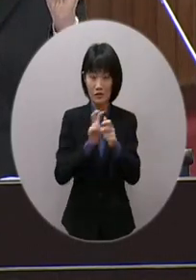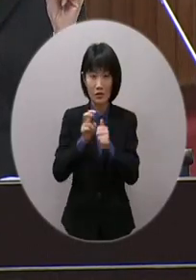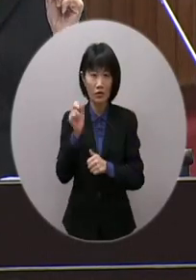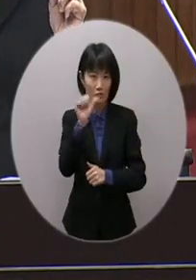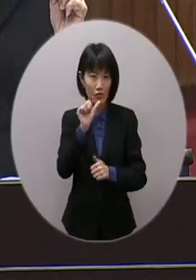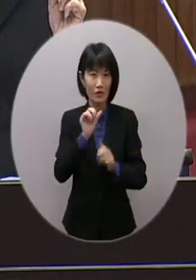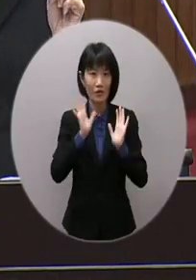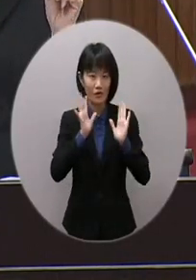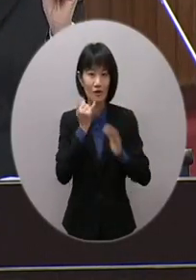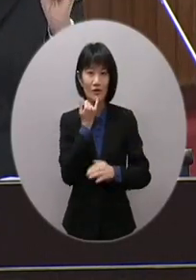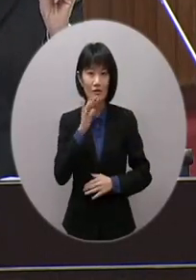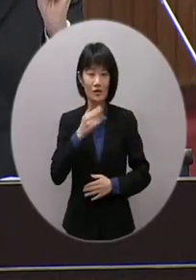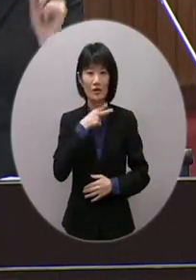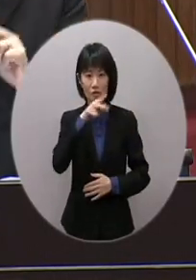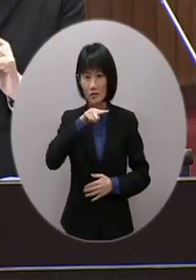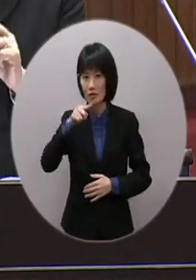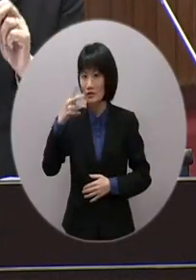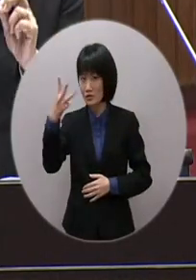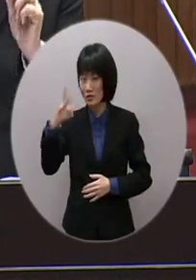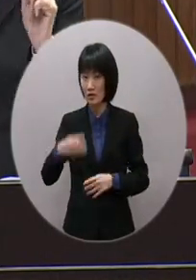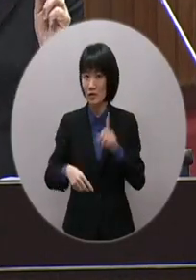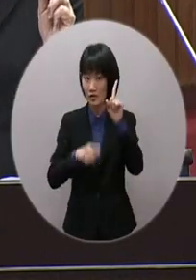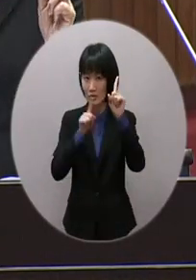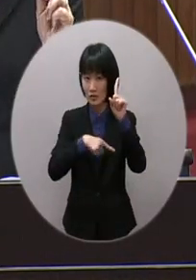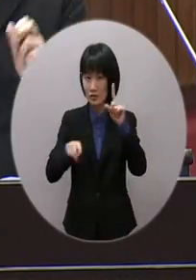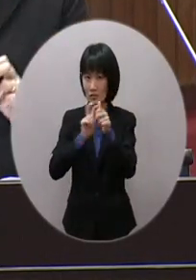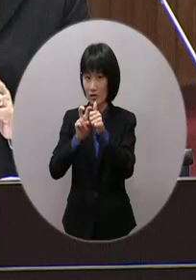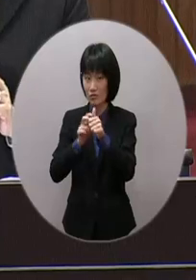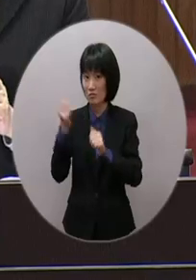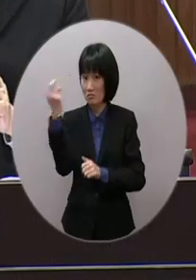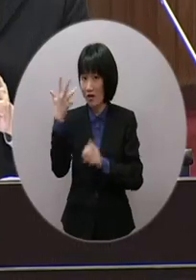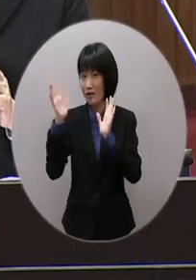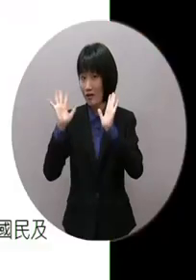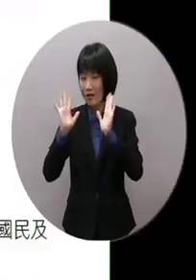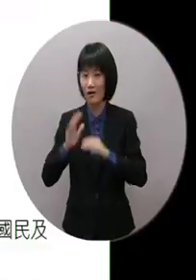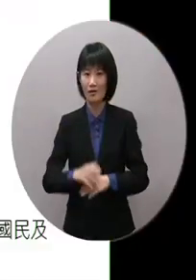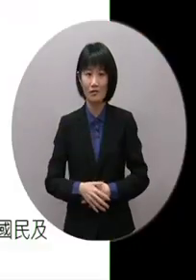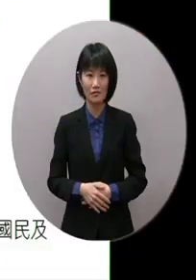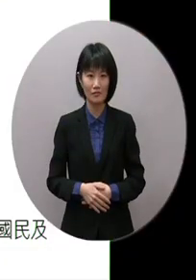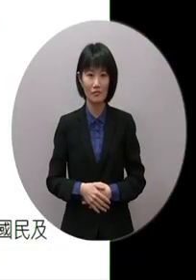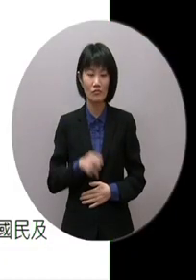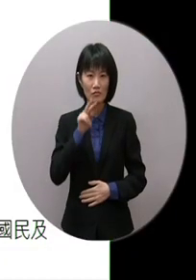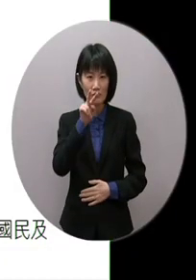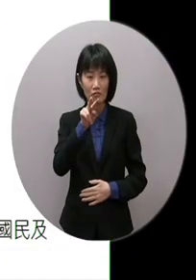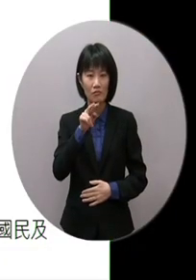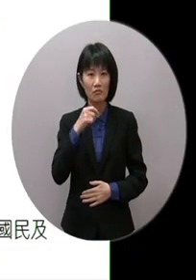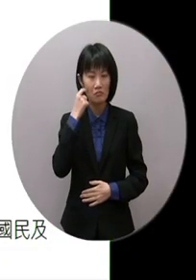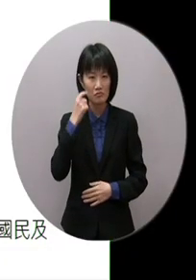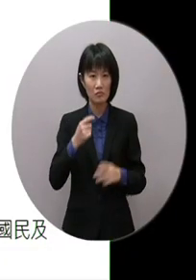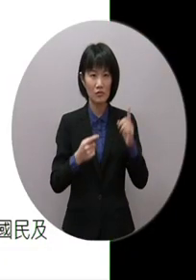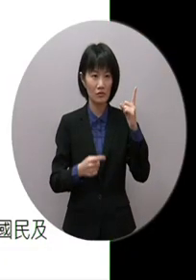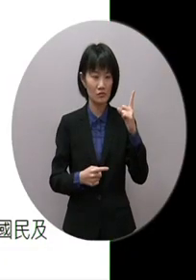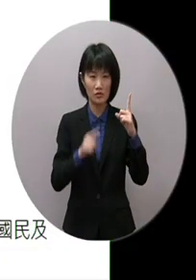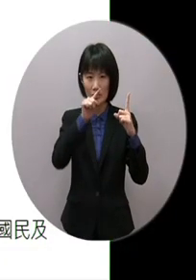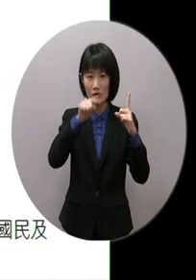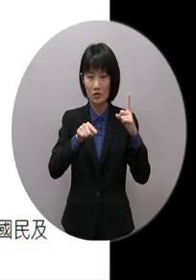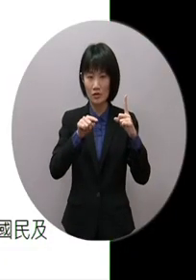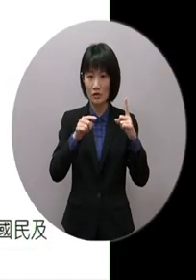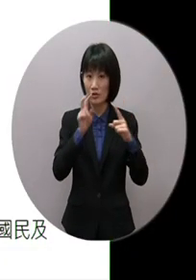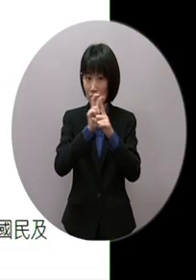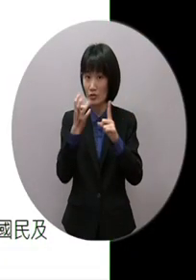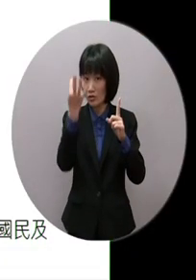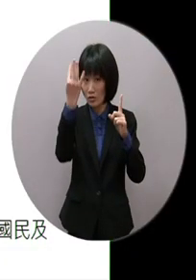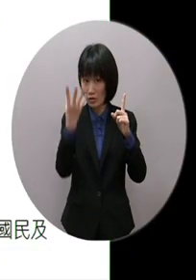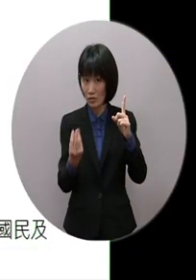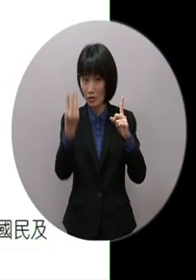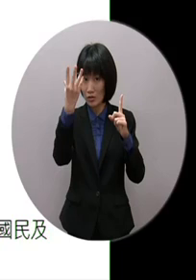二到三岁我们是1:8，三岁以上是1:15，所以我们看到说因为人力比的关系，所以例如说在